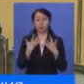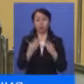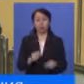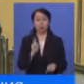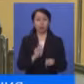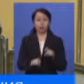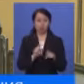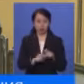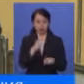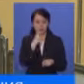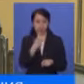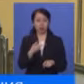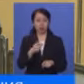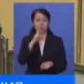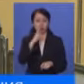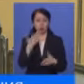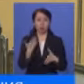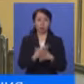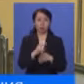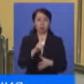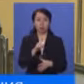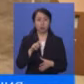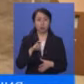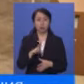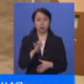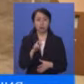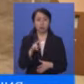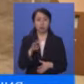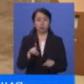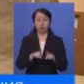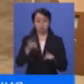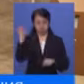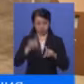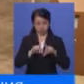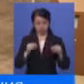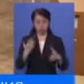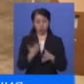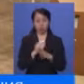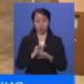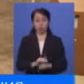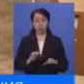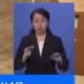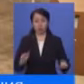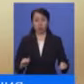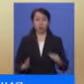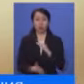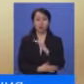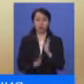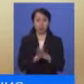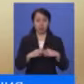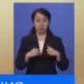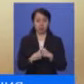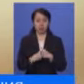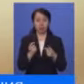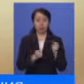ее проверяем, показываем, где ошибка, с помощью платформы Zoom или WhatsApp. Также школа организует помощь детям из многодетных и малообеспеченных семей.